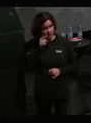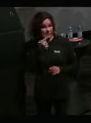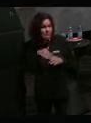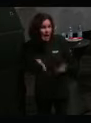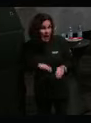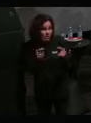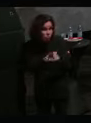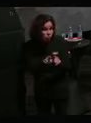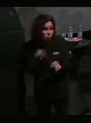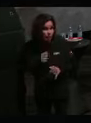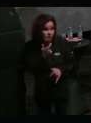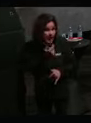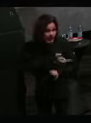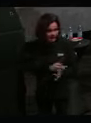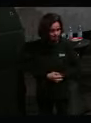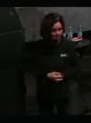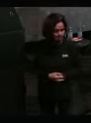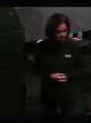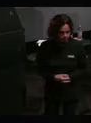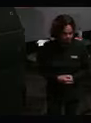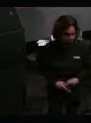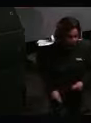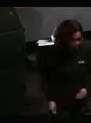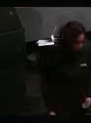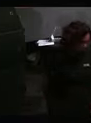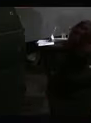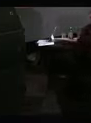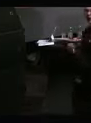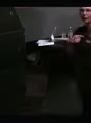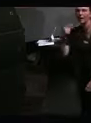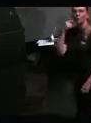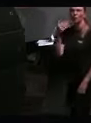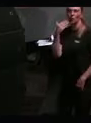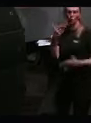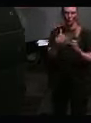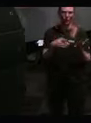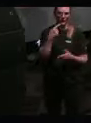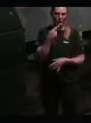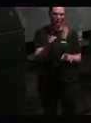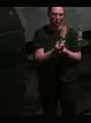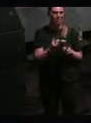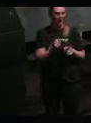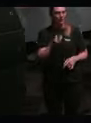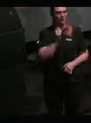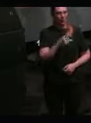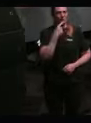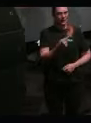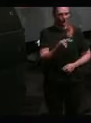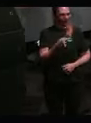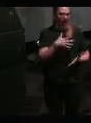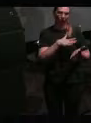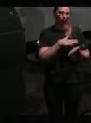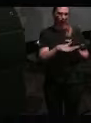enn det, Asgeir? Nei, jeg tror det en god måte å si det på, men så må jeg ta med seg at en vil jo egentlig aldri